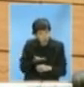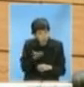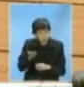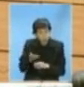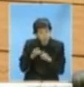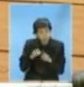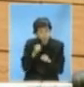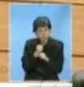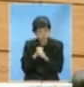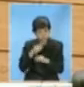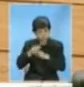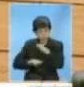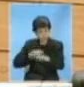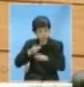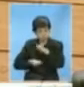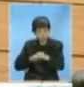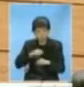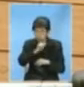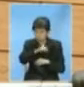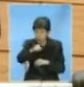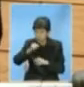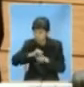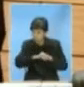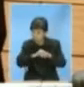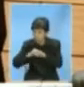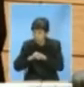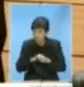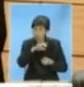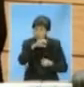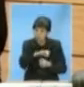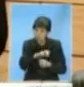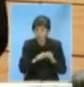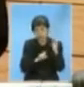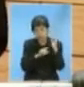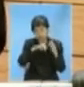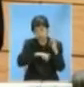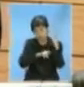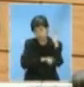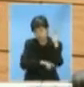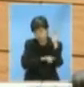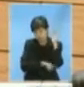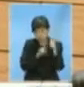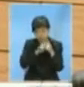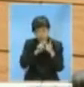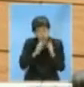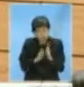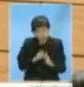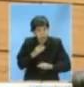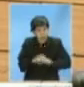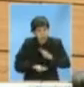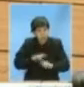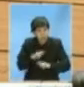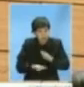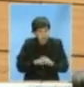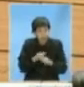กลไกของตลาดทุกองค์กรไม่ว่าจะเป็นองค์กรองค์การสวนยางพ่อค้าผู้ประกอบการ